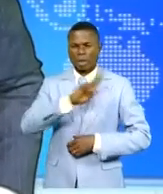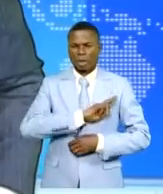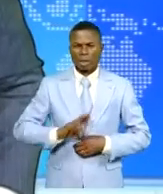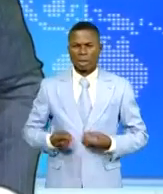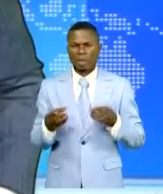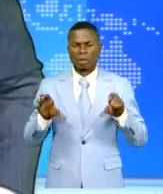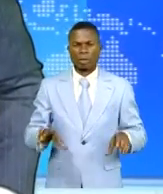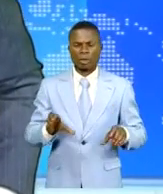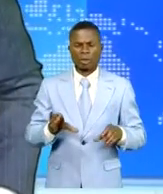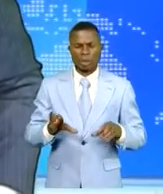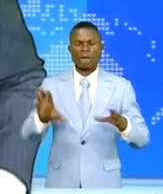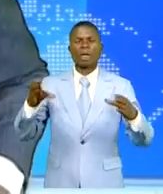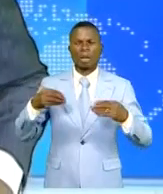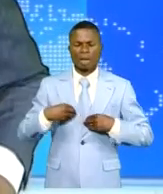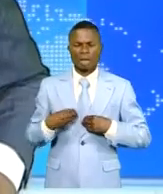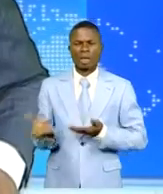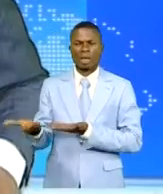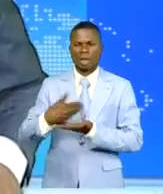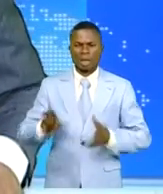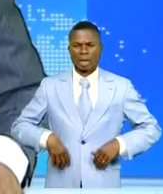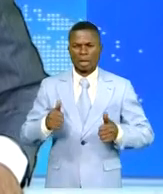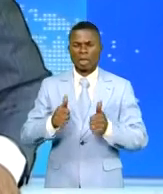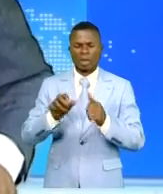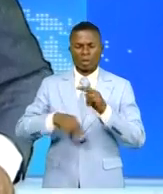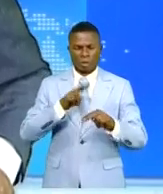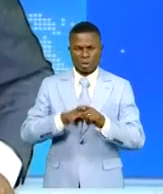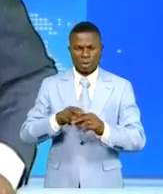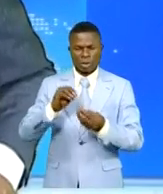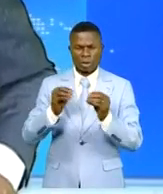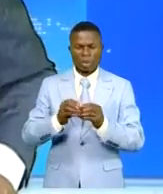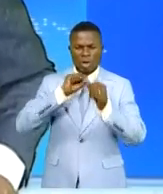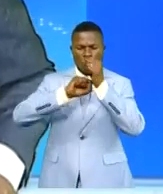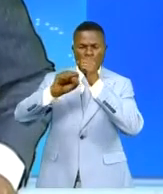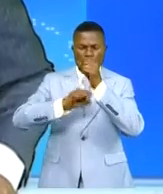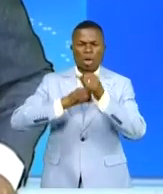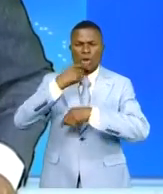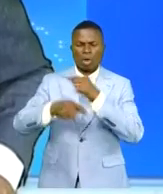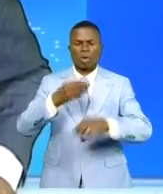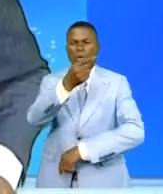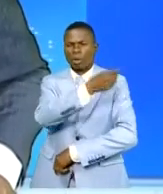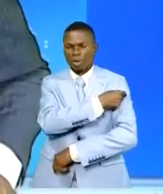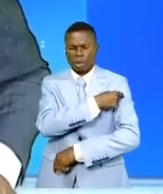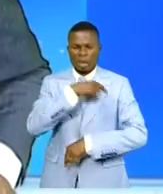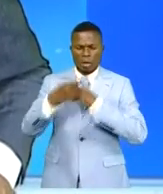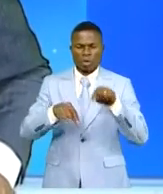Congo aspire donc au retour à la vie normale. Mais seulement voilà, la campagne de vaccination lancée ce